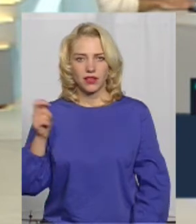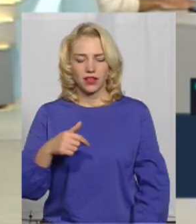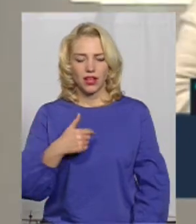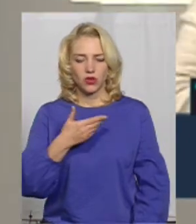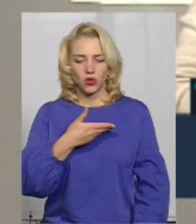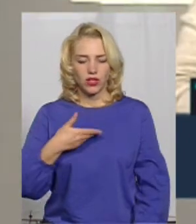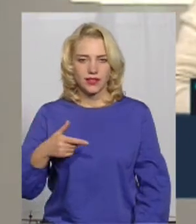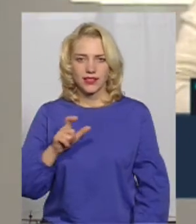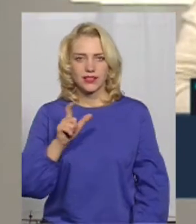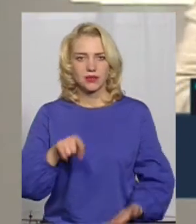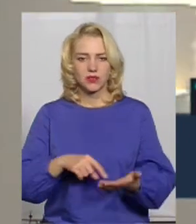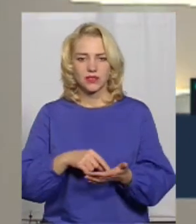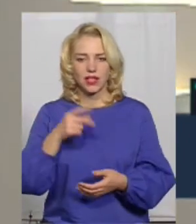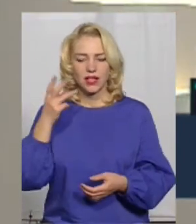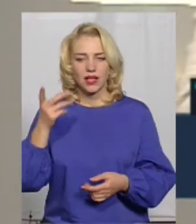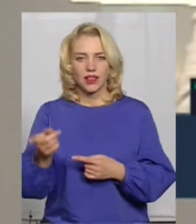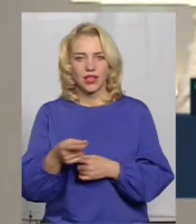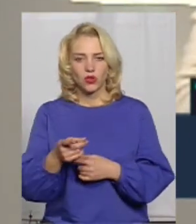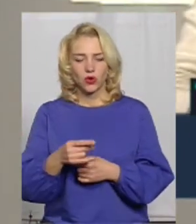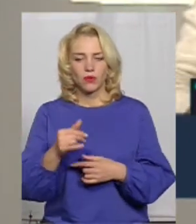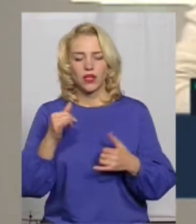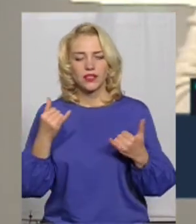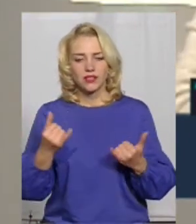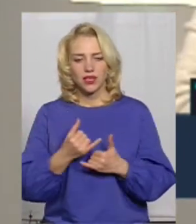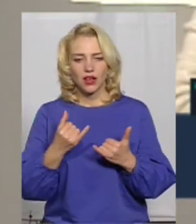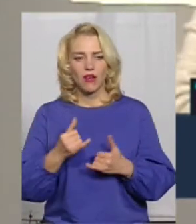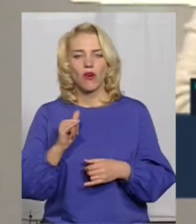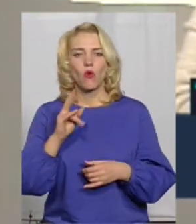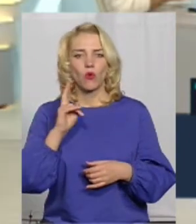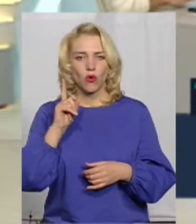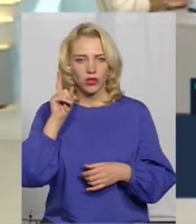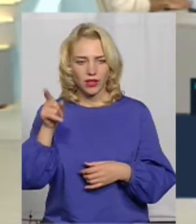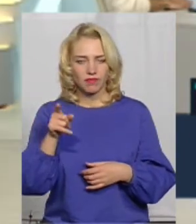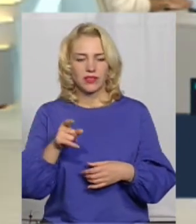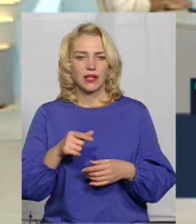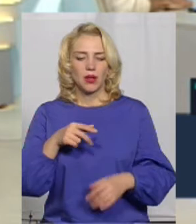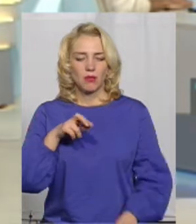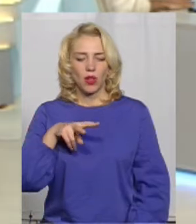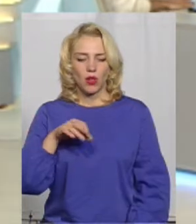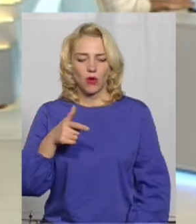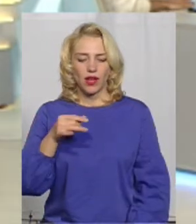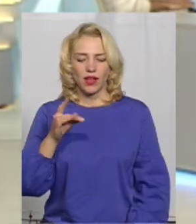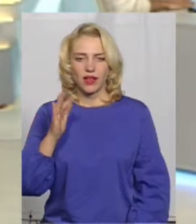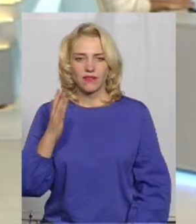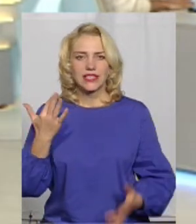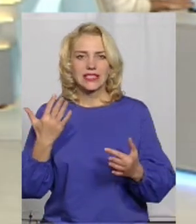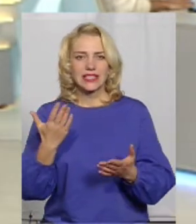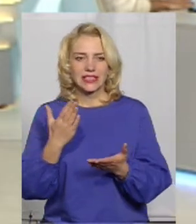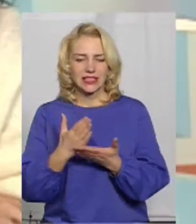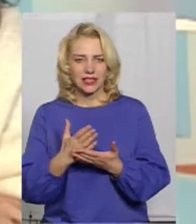Цікаво, у кого із тамтешніх блогерів найбільше підписників? Скільки їх? Скільки їх? Їх в